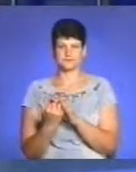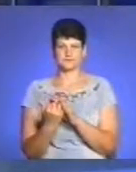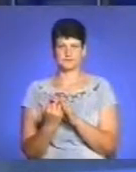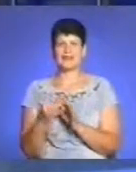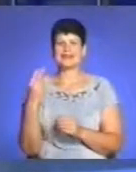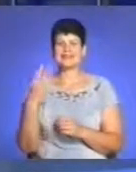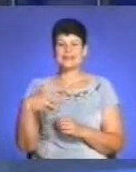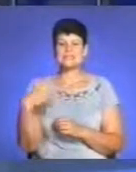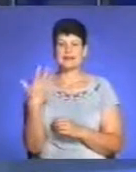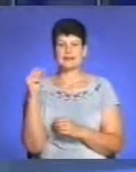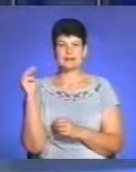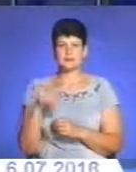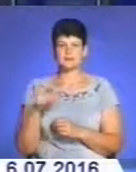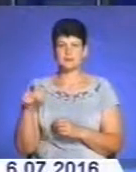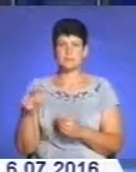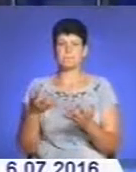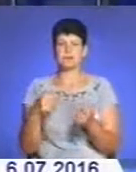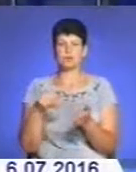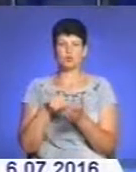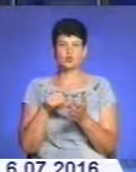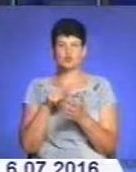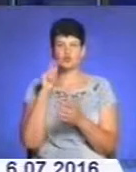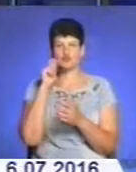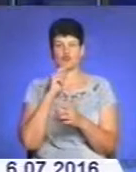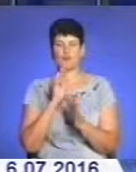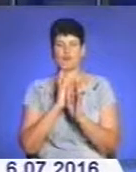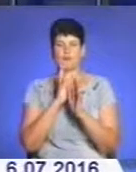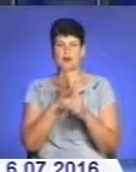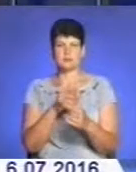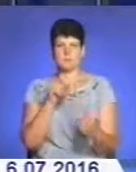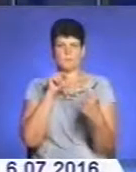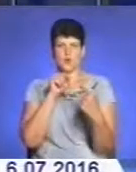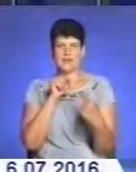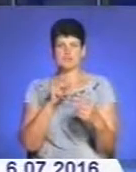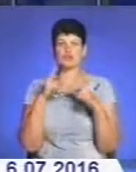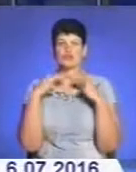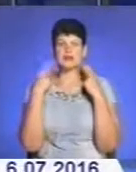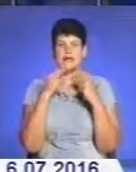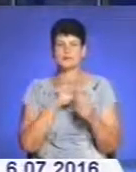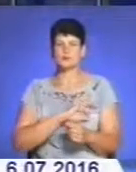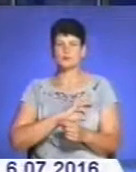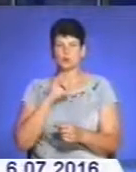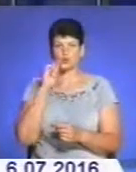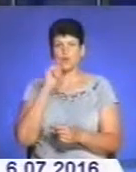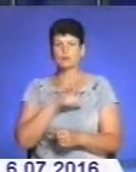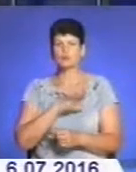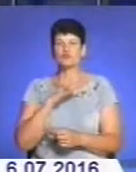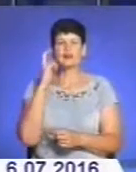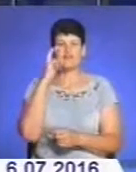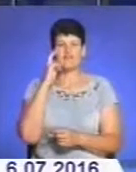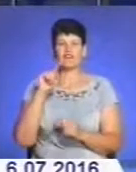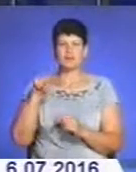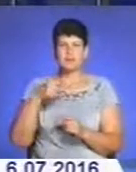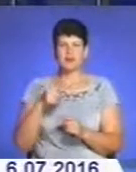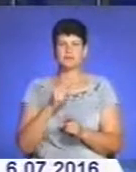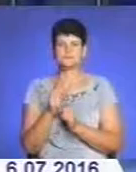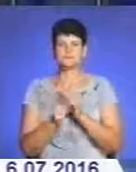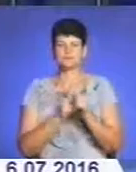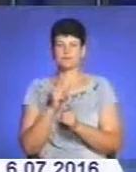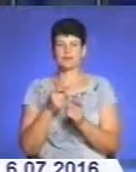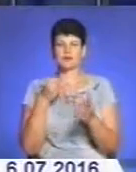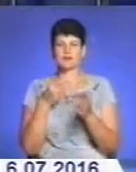35 тисяч осіб взяли участь у всеукраїнському марші протесту Федерації профспілок України, який відбувся у Києві. Вони вимагали переглянути тарифи на